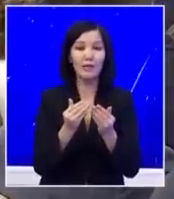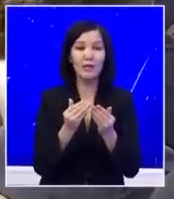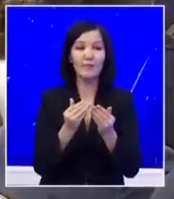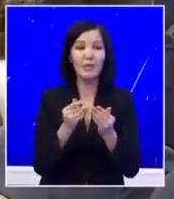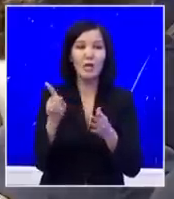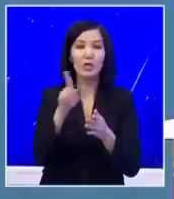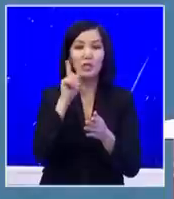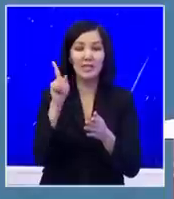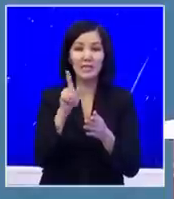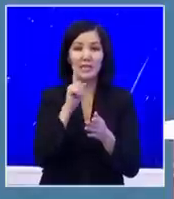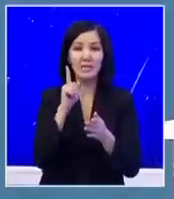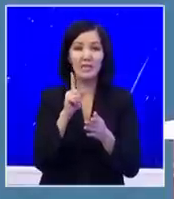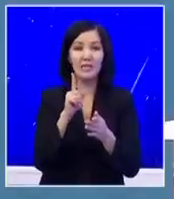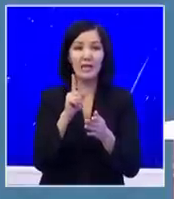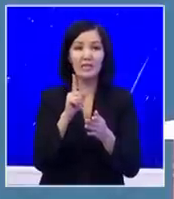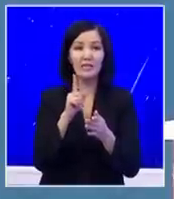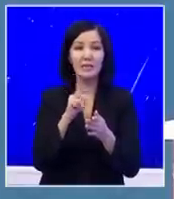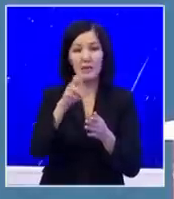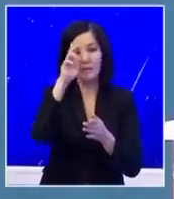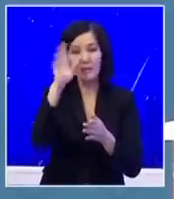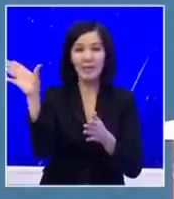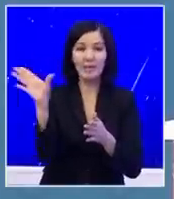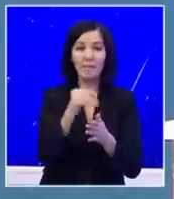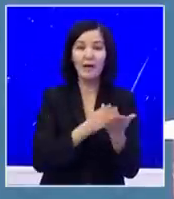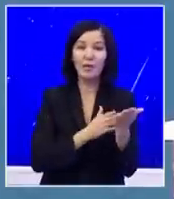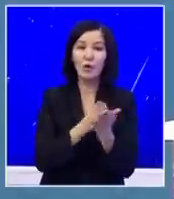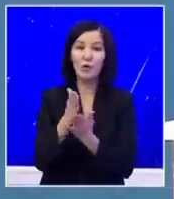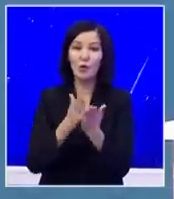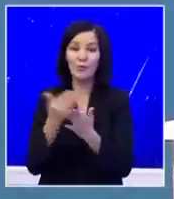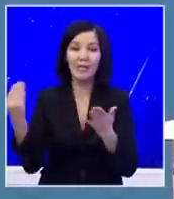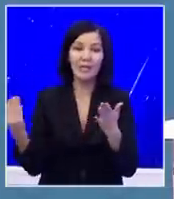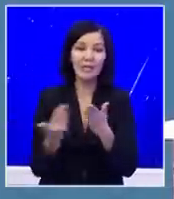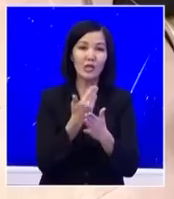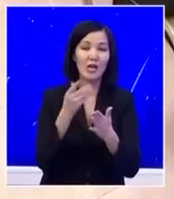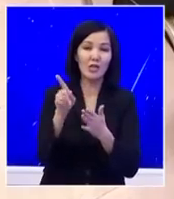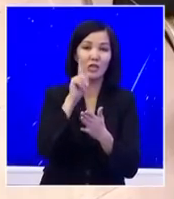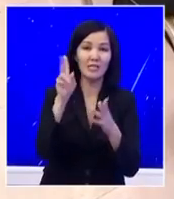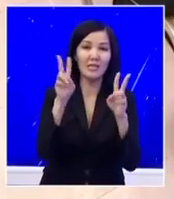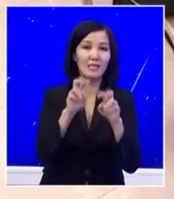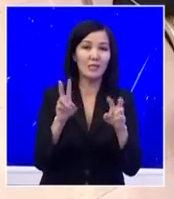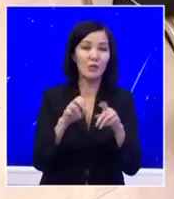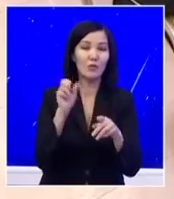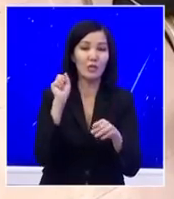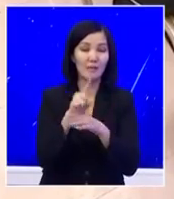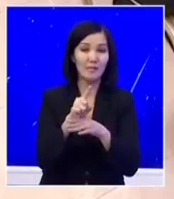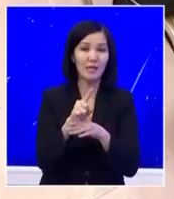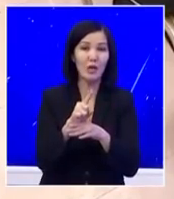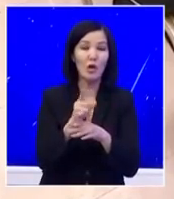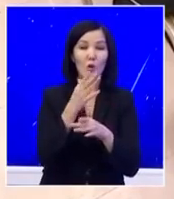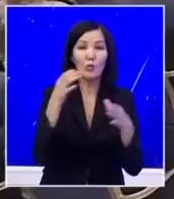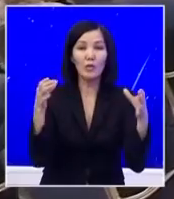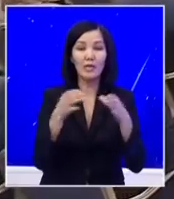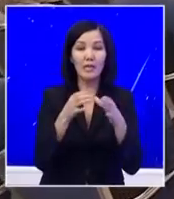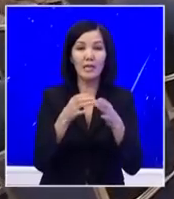буын деген әңгіме шықпау үшін мемлекеттің барлық құрылымын жаңа таланттарды іздеуге шақырды. Ал ұлттық кеңестің мүшелерінен